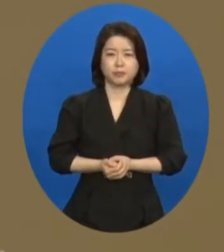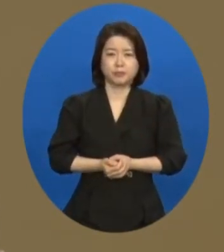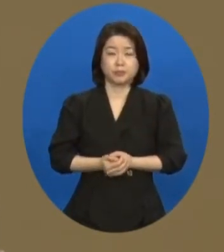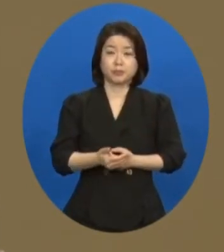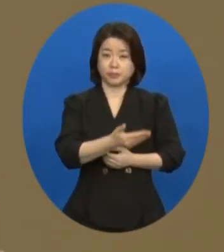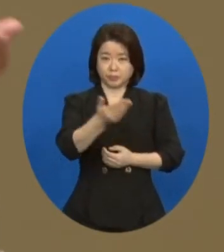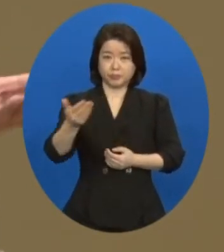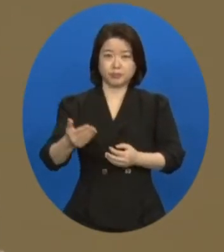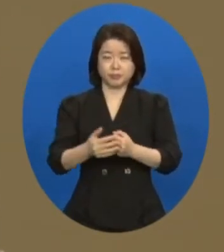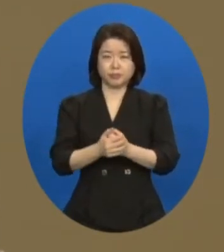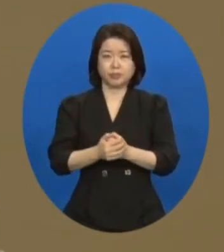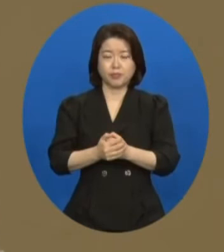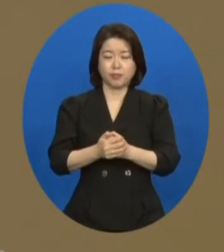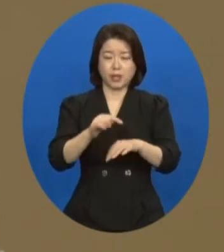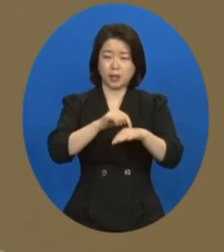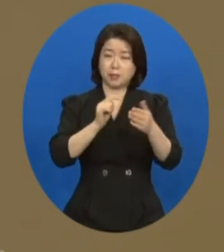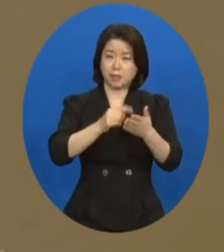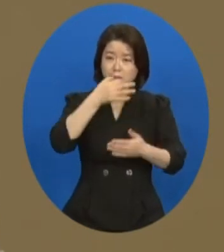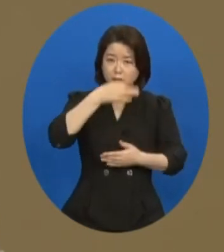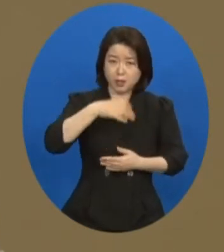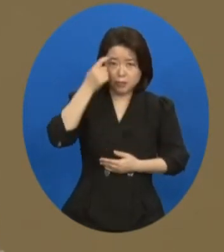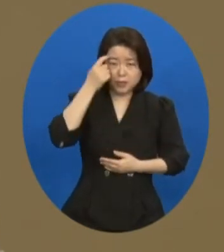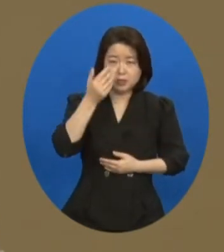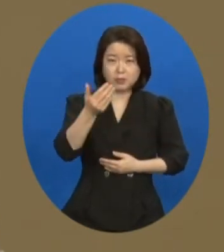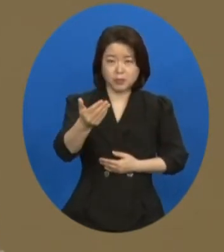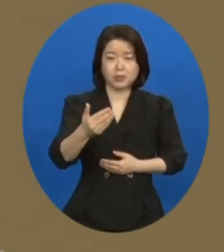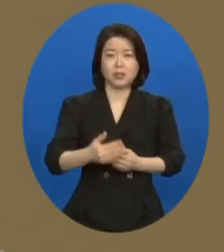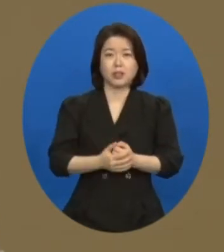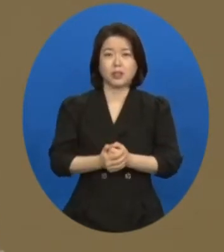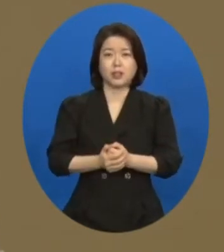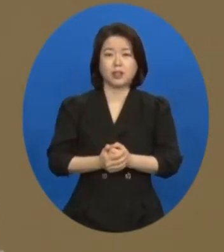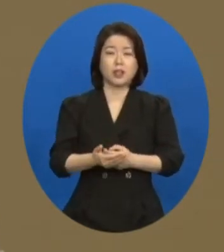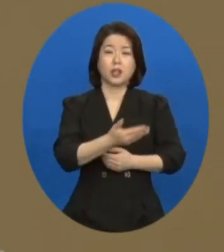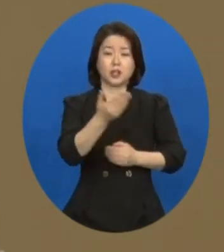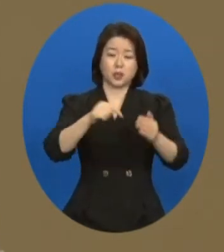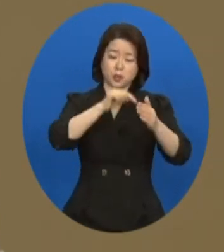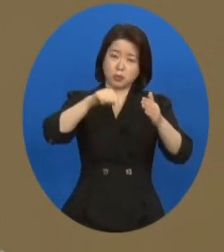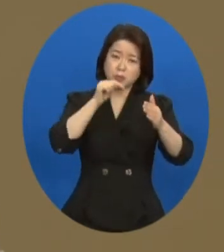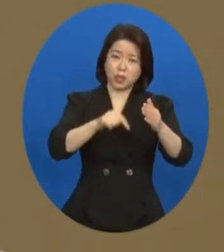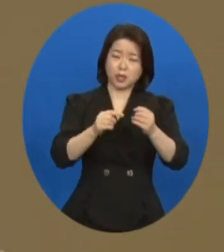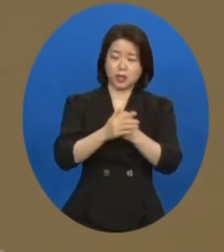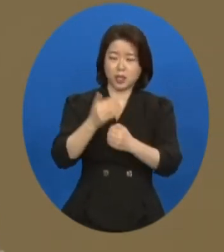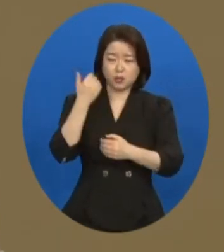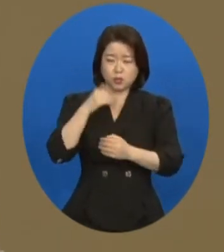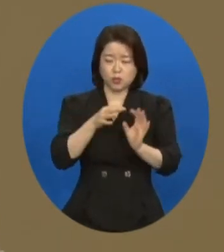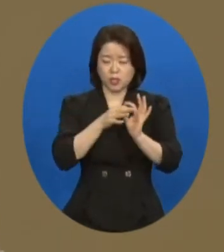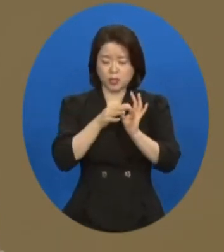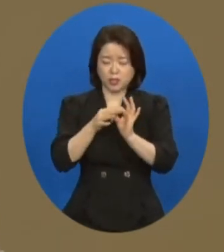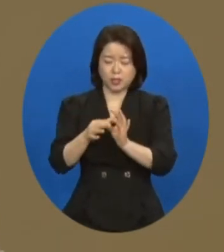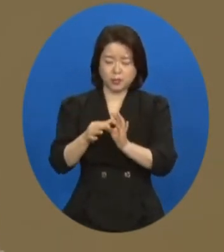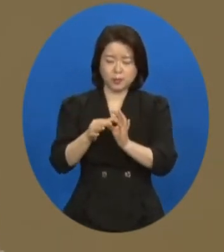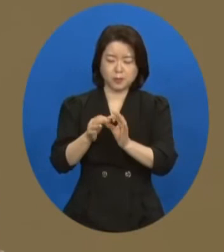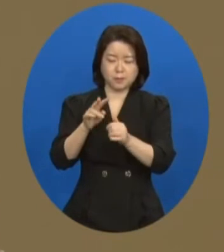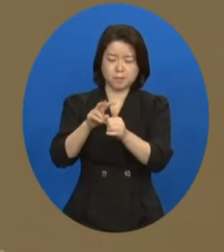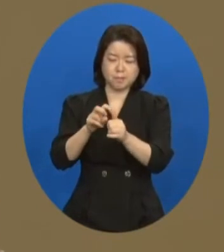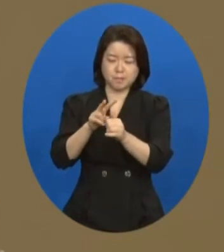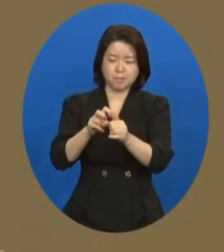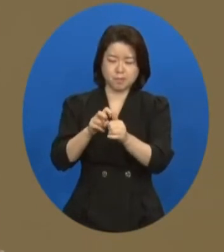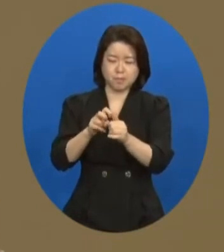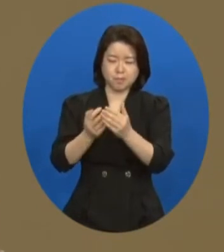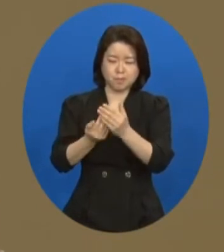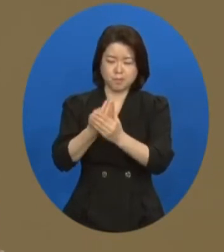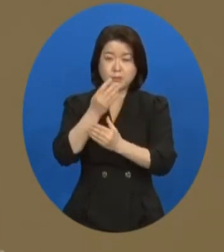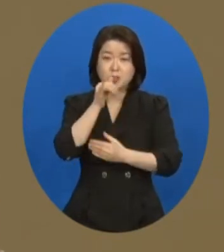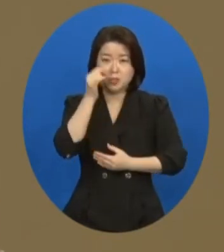여러분 마음의 힘 드십니까 여러분 안에 누군가가 계속 미운 사람이 있습니까